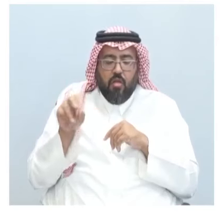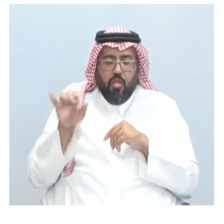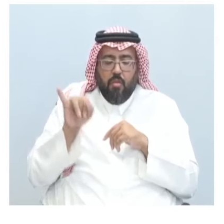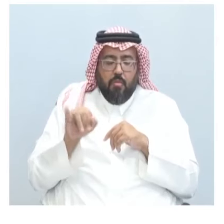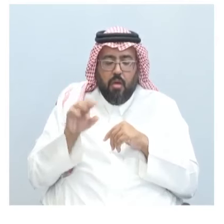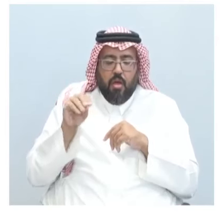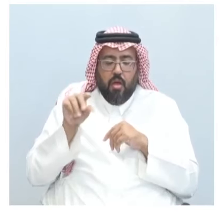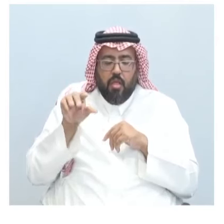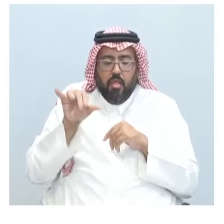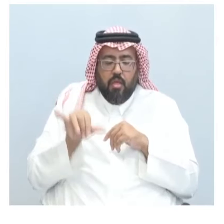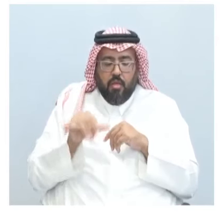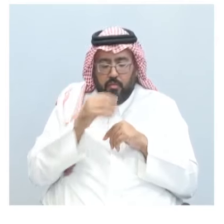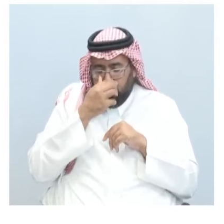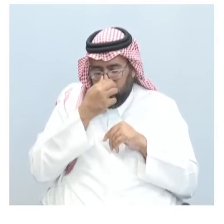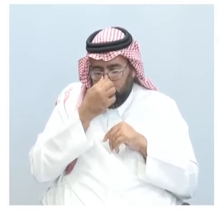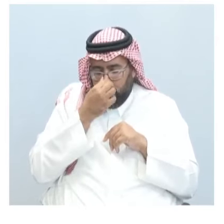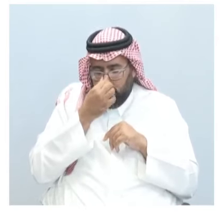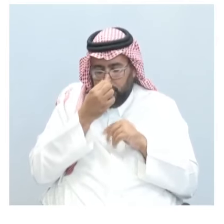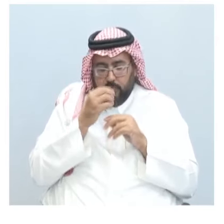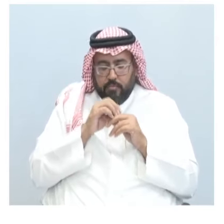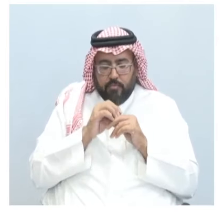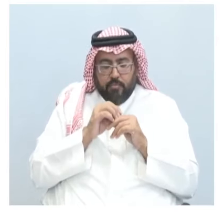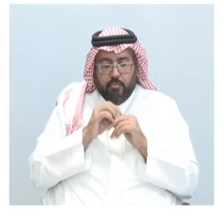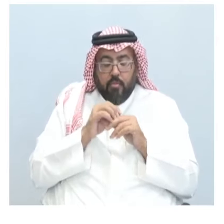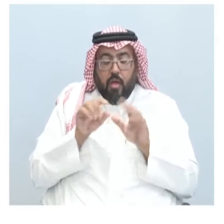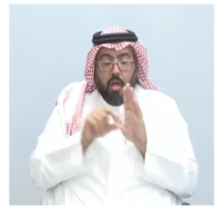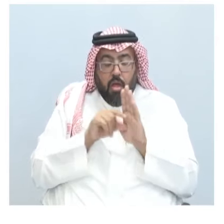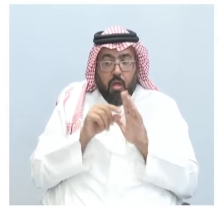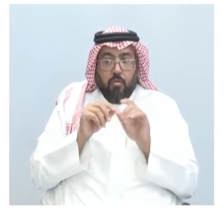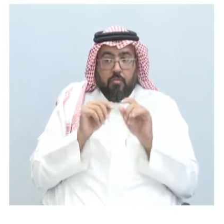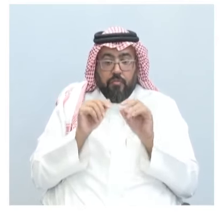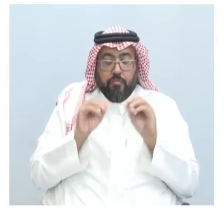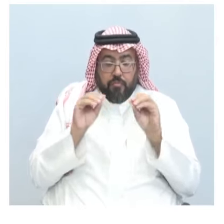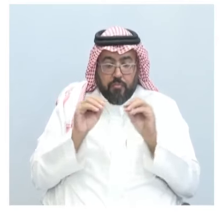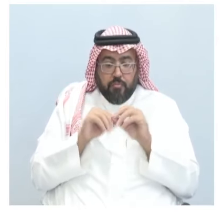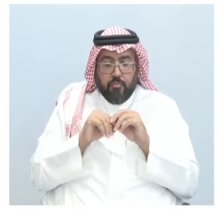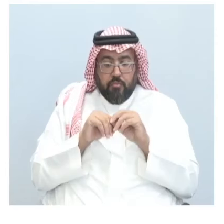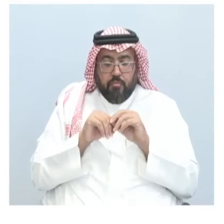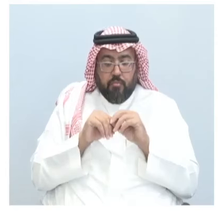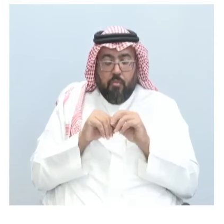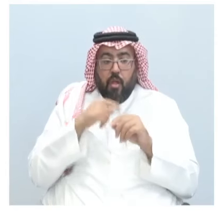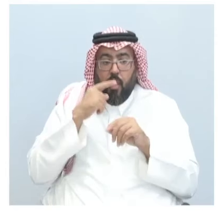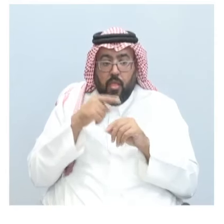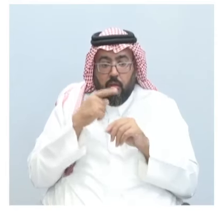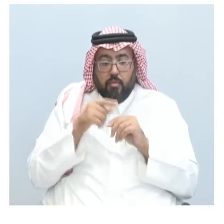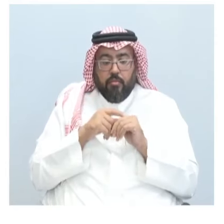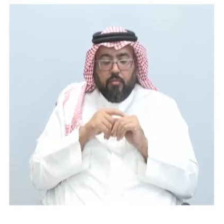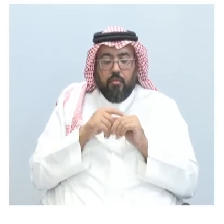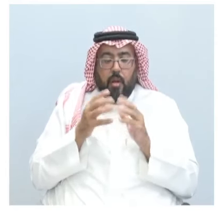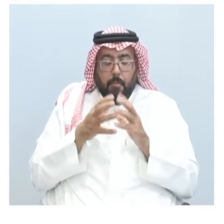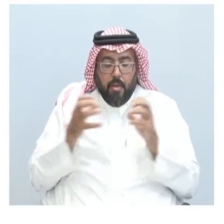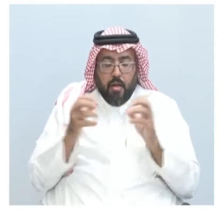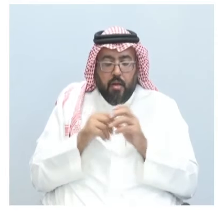هدى لاحظوا هذه الايه الكريمه نريد منكم ان تذكروا